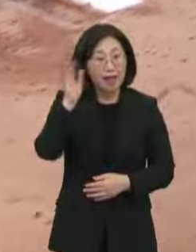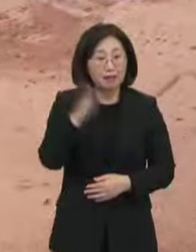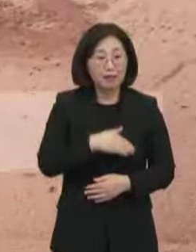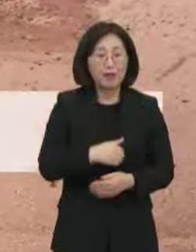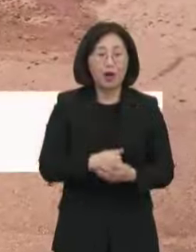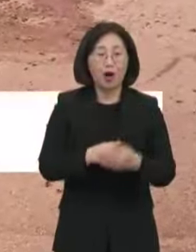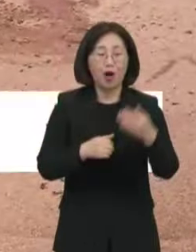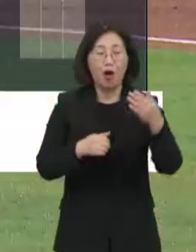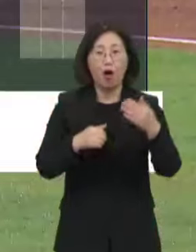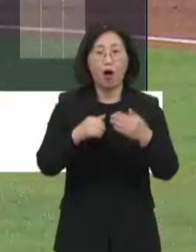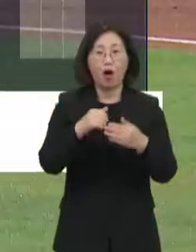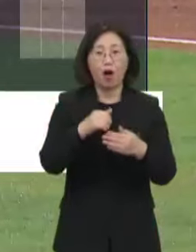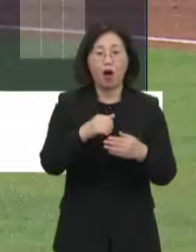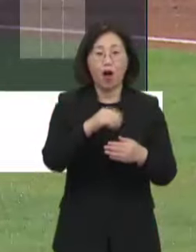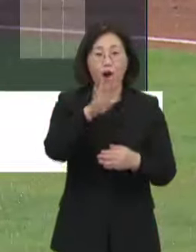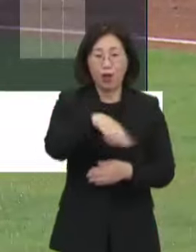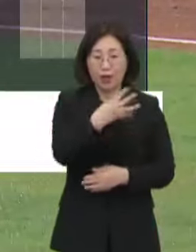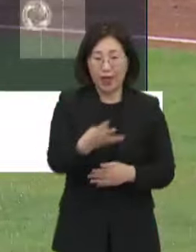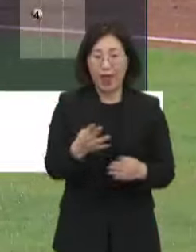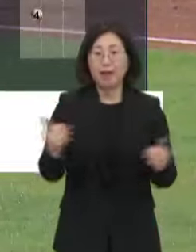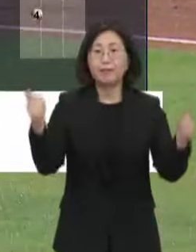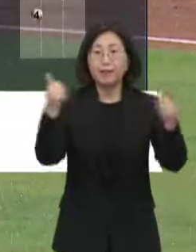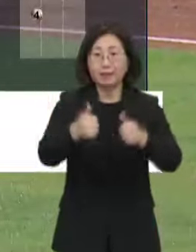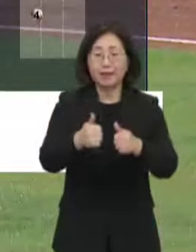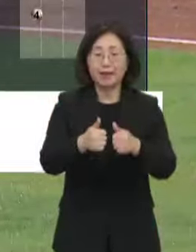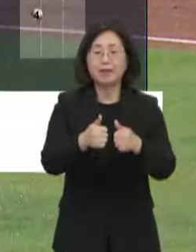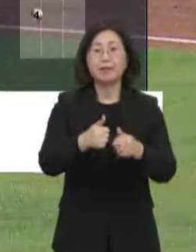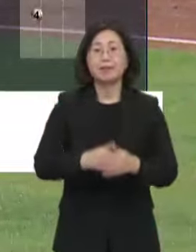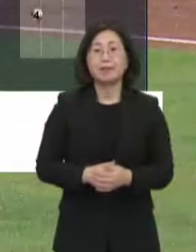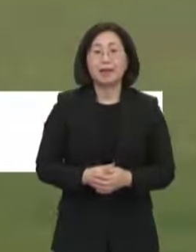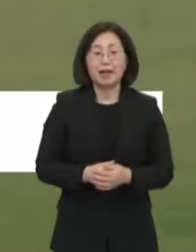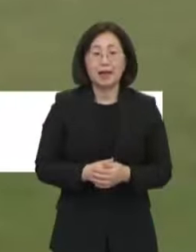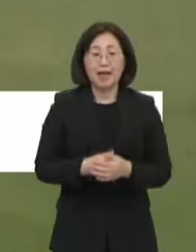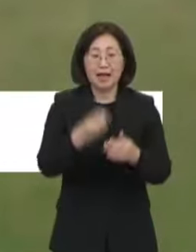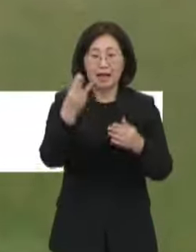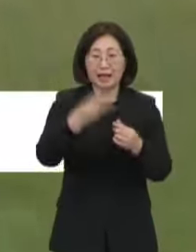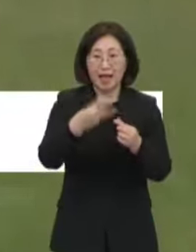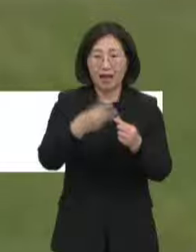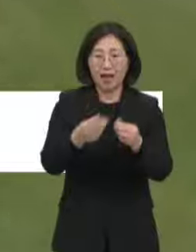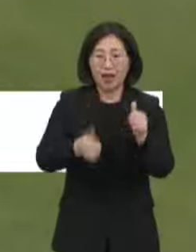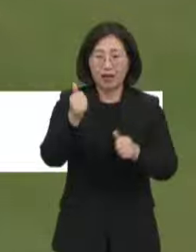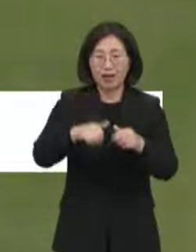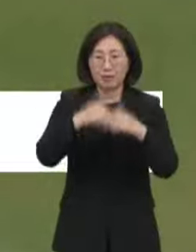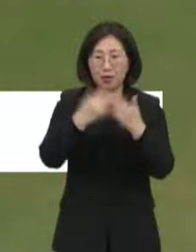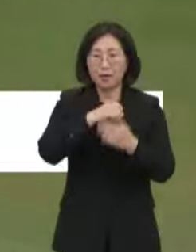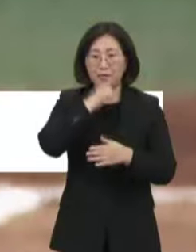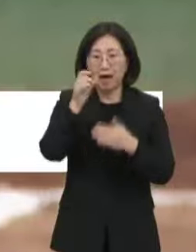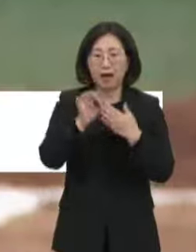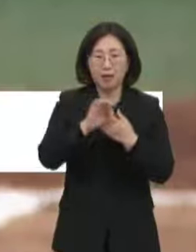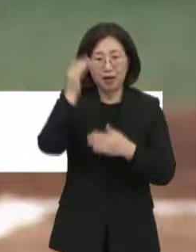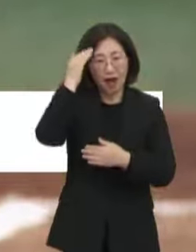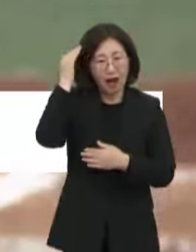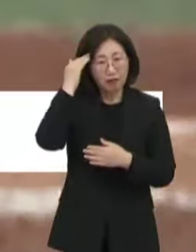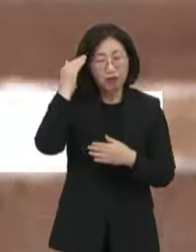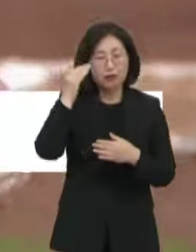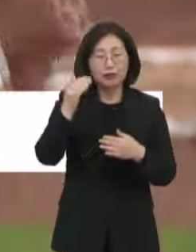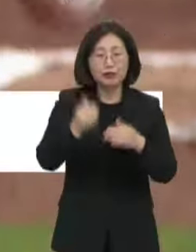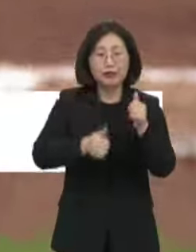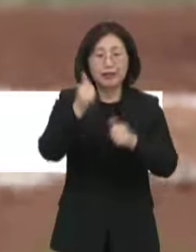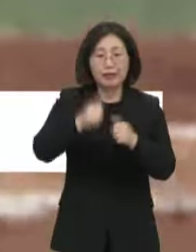9위 롯데를 상대로 홈 3연전을 벌입니다. 특히 3연전을 모두 승리하면 하나는 한국시리즈 우승을